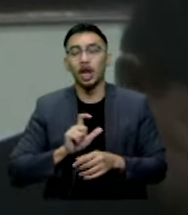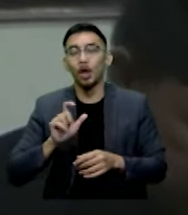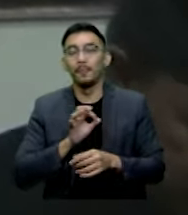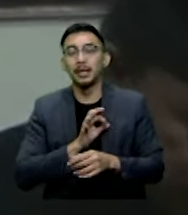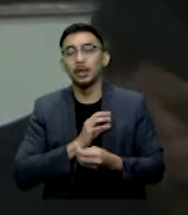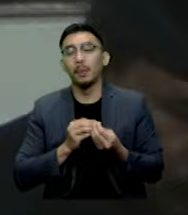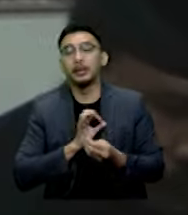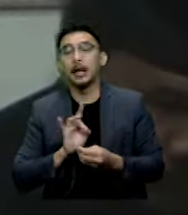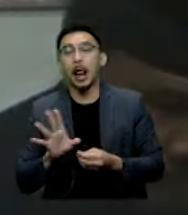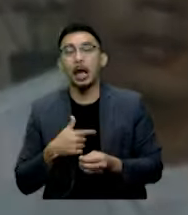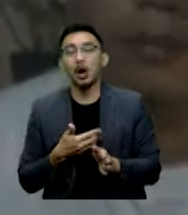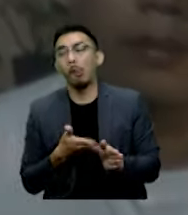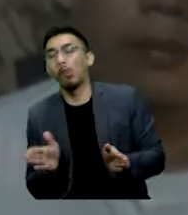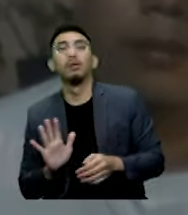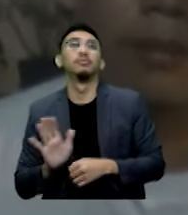lain.